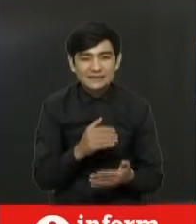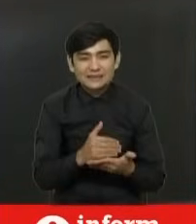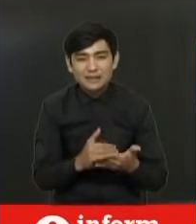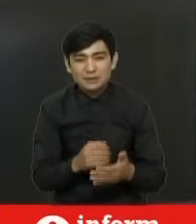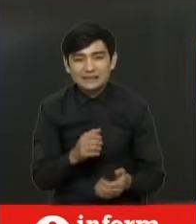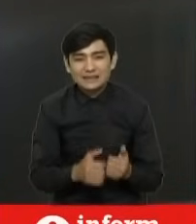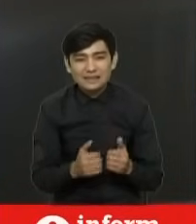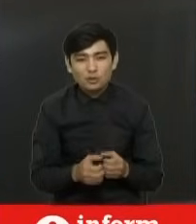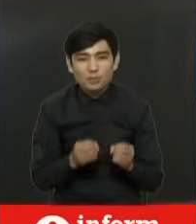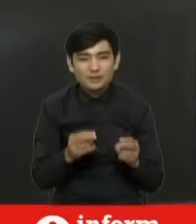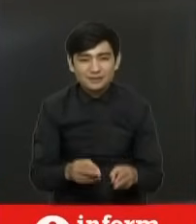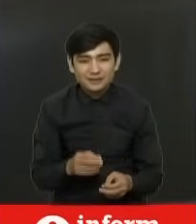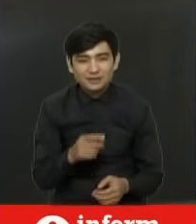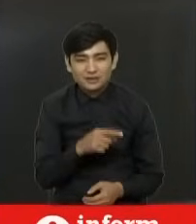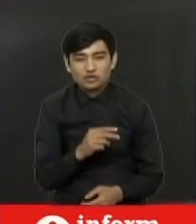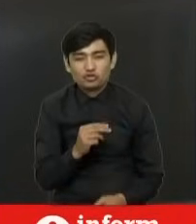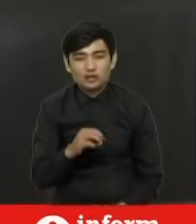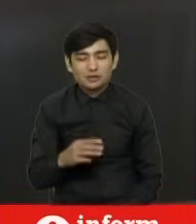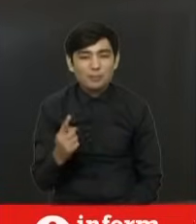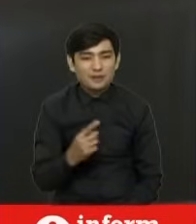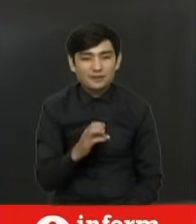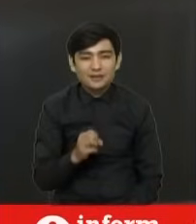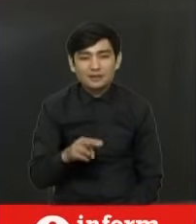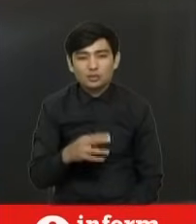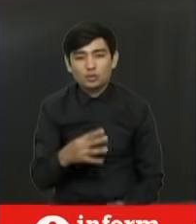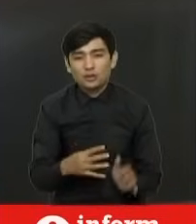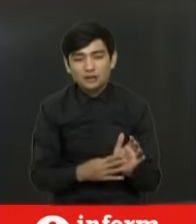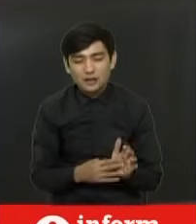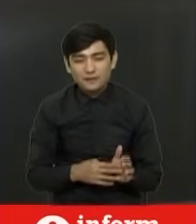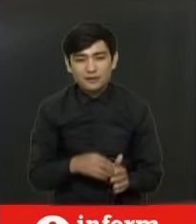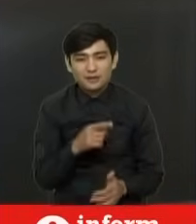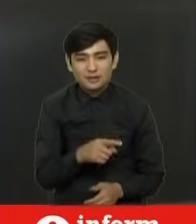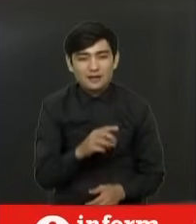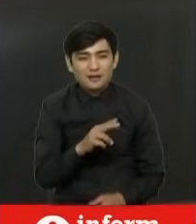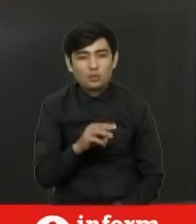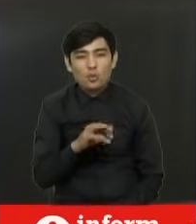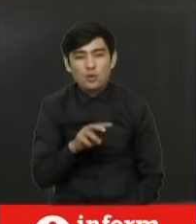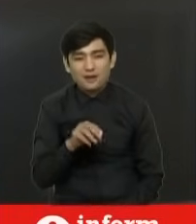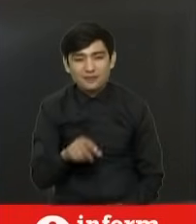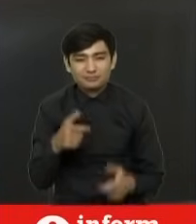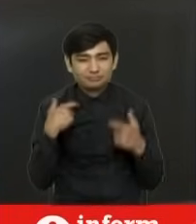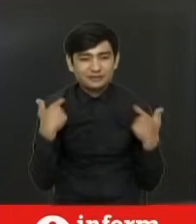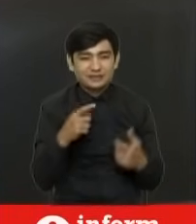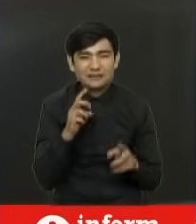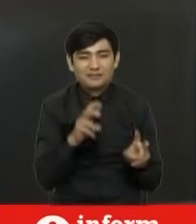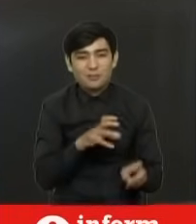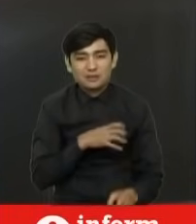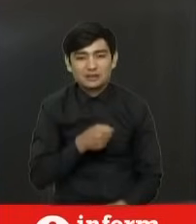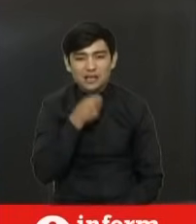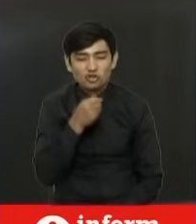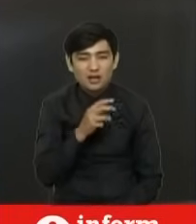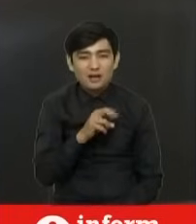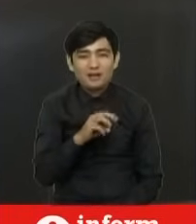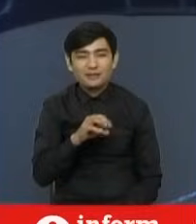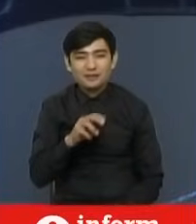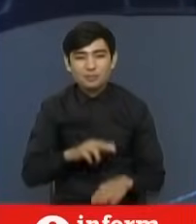средней безопасности. На основании части 1 статьи 49 Уголовного кодекса лишить Тулигенова специального звания – старшего лейтенанта